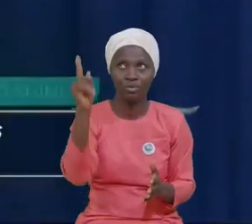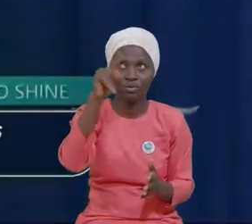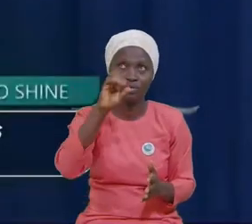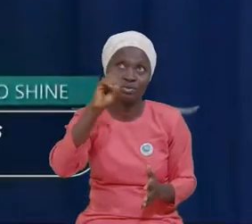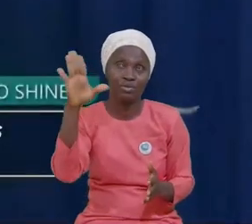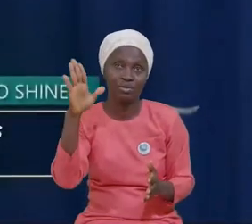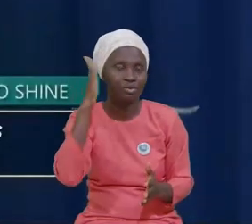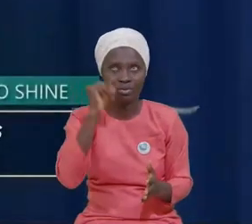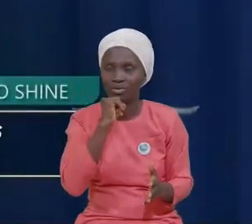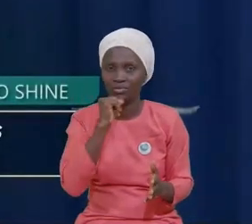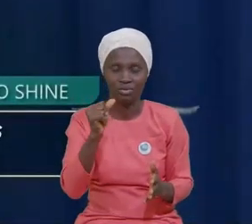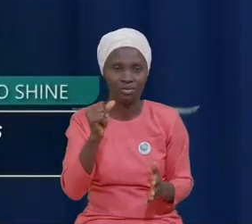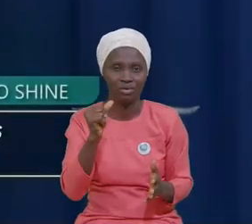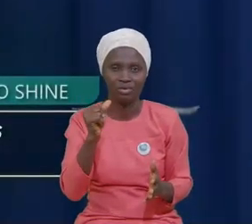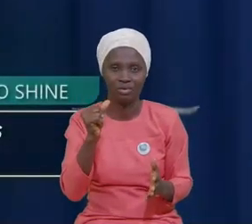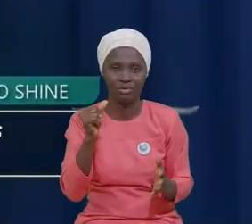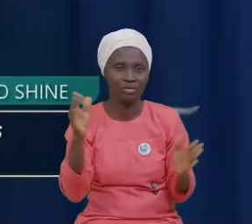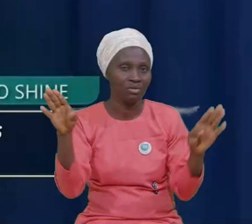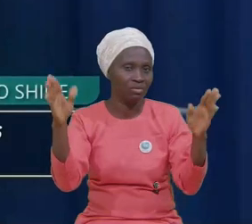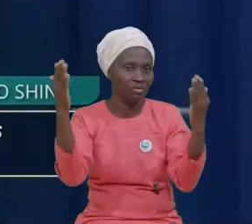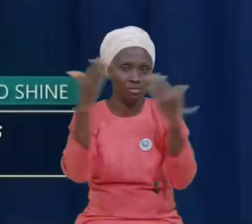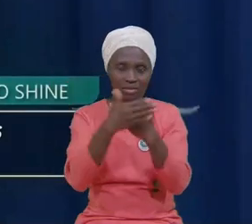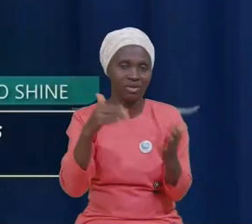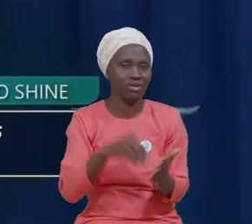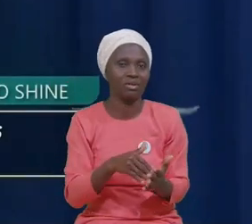ton soleil ne se couchera plus.